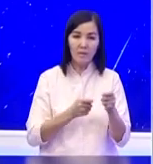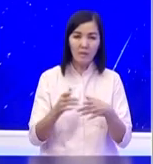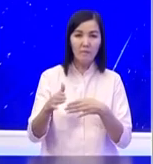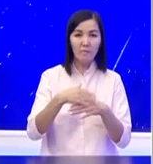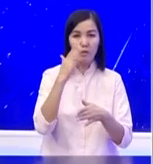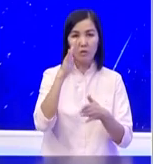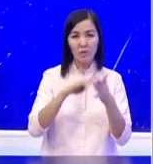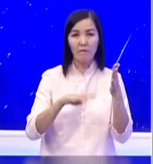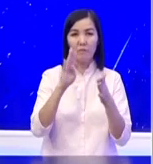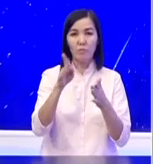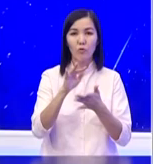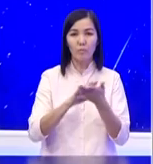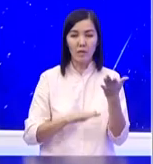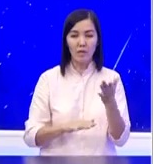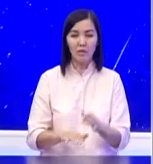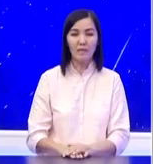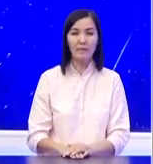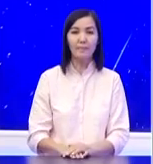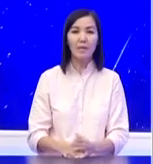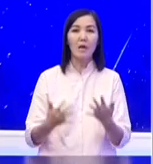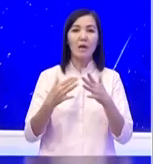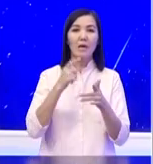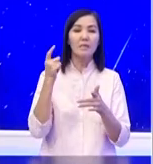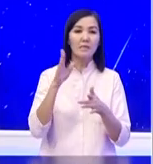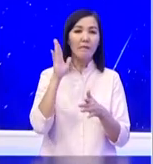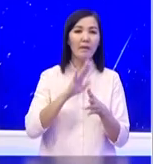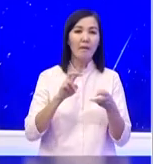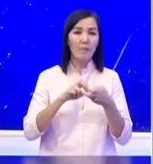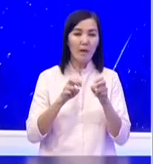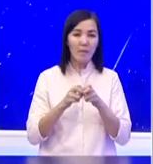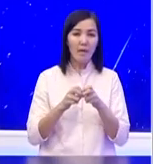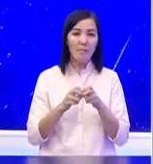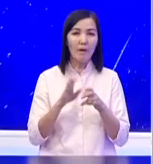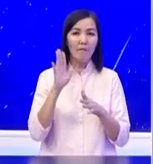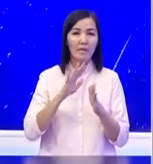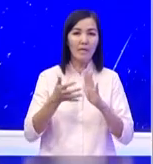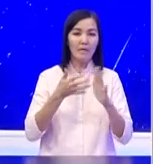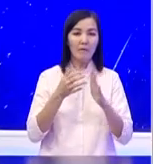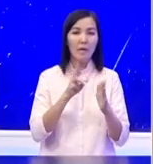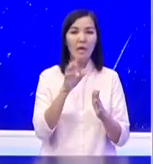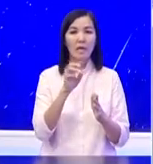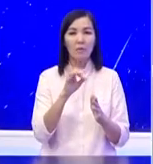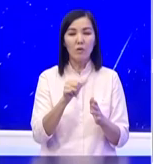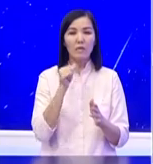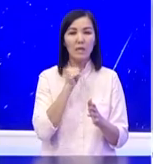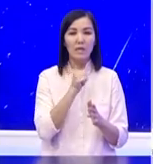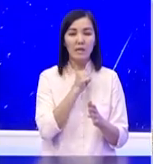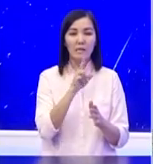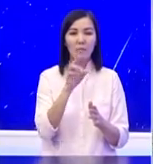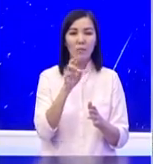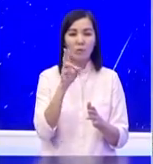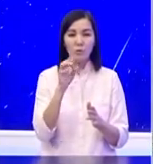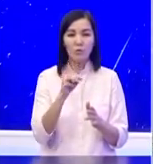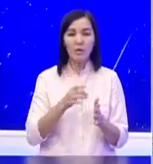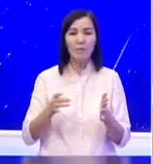штрафов. Проблема поливной воды для крестьян стоит остро. Ощущается дефицит водного потенциала в Кирблакском, Каратальском и Коксуйском районах.